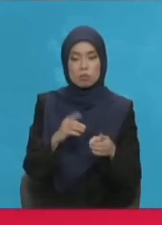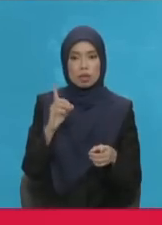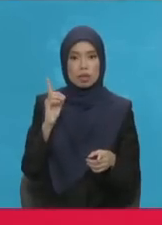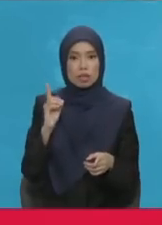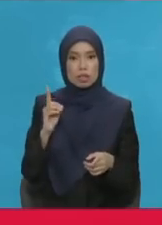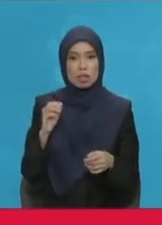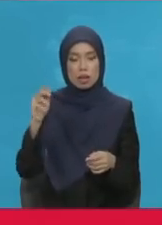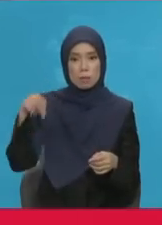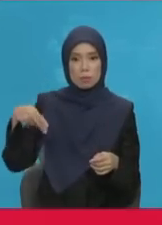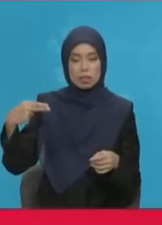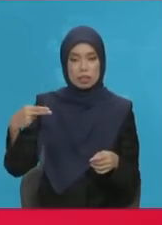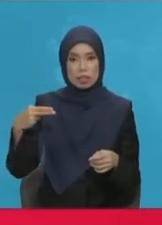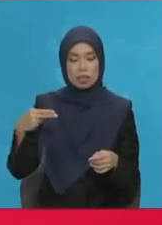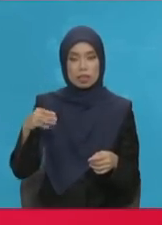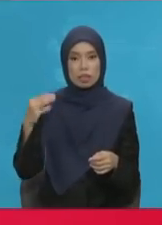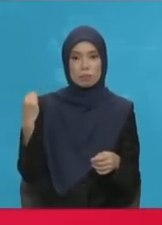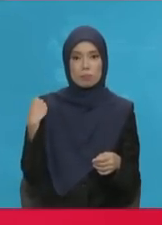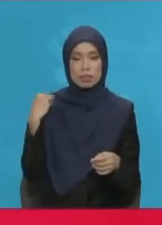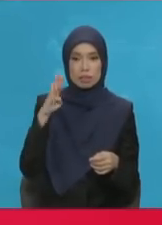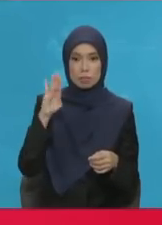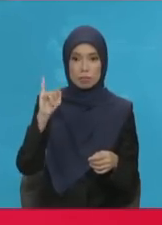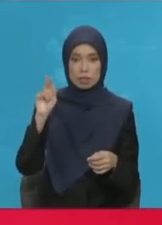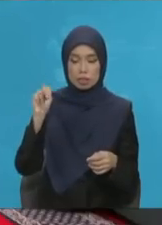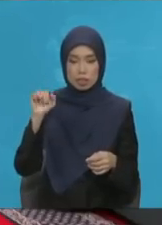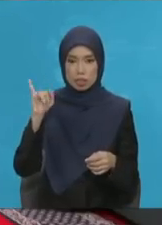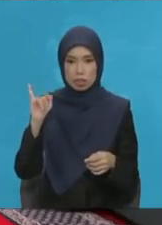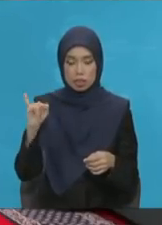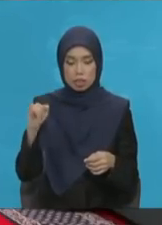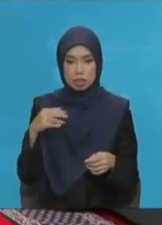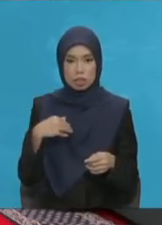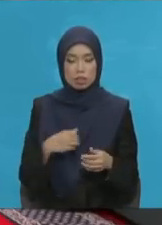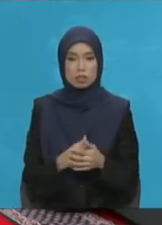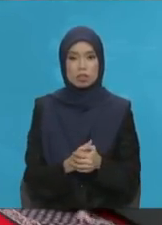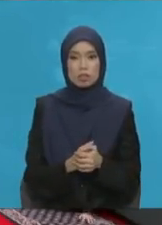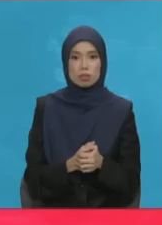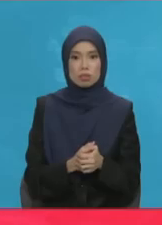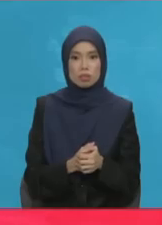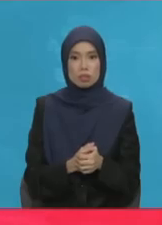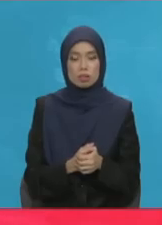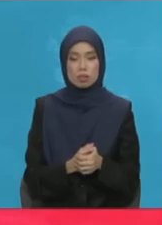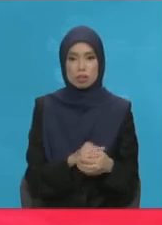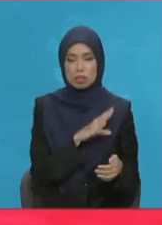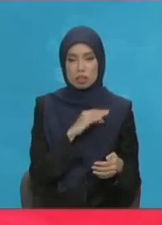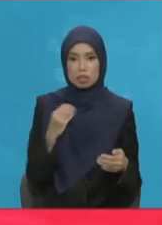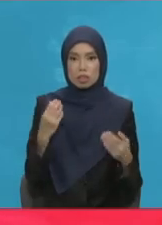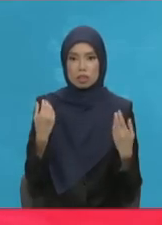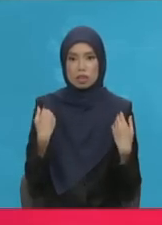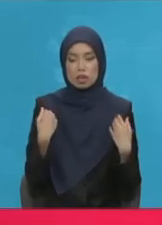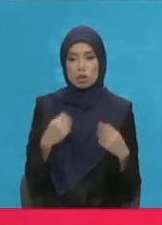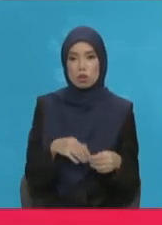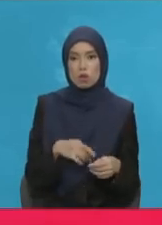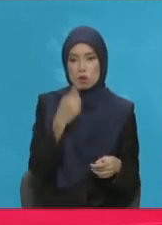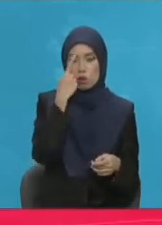pihak mantribini untuk disaksikan kepala majelis Pangeran 4 serta kepada yang hadir